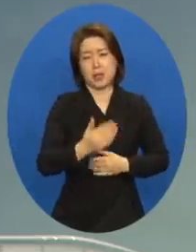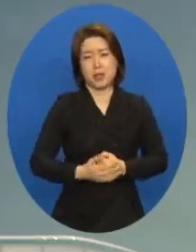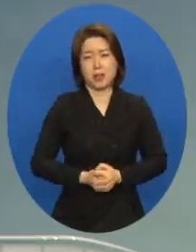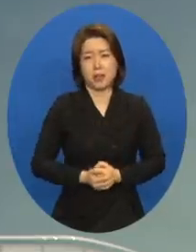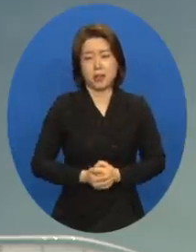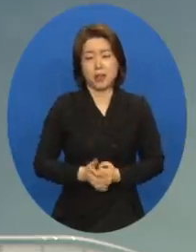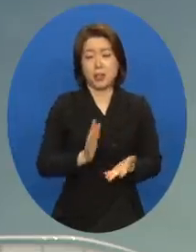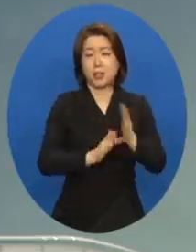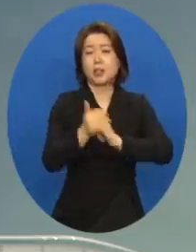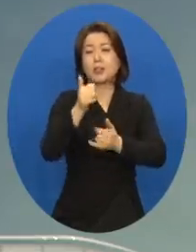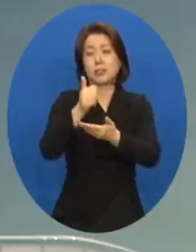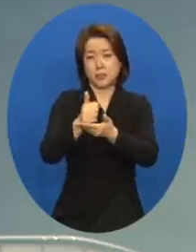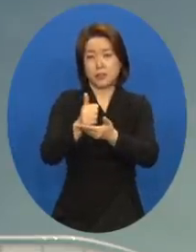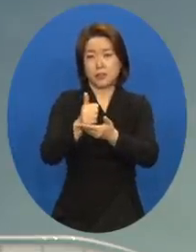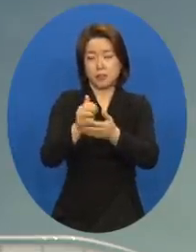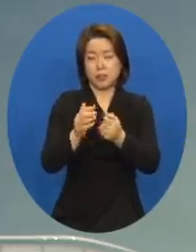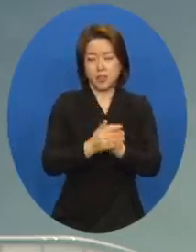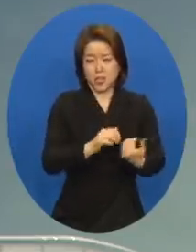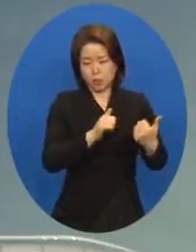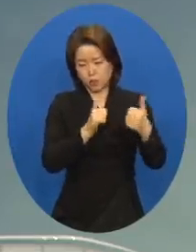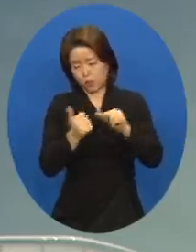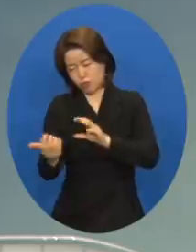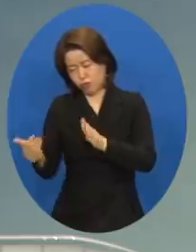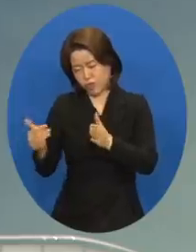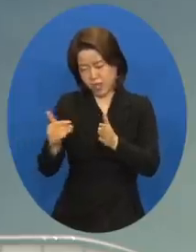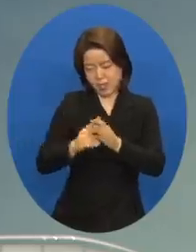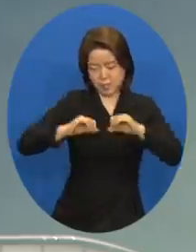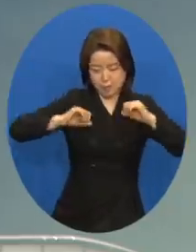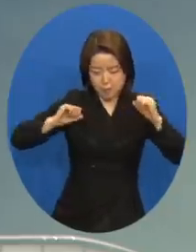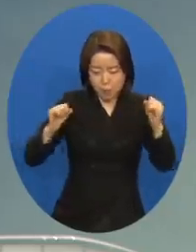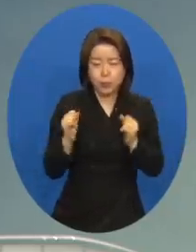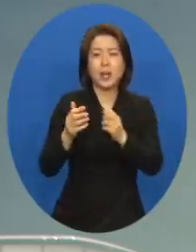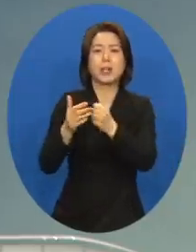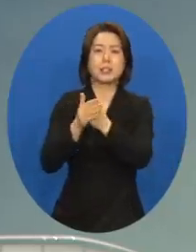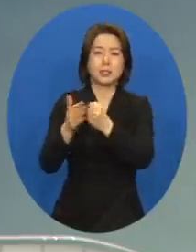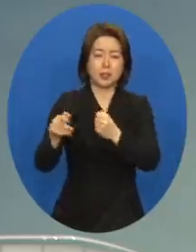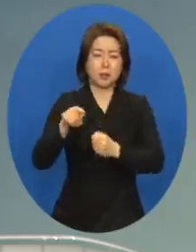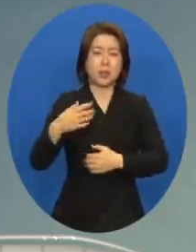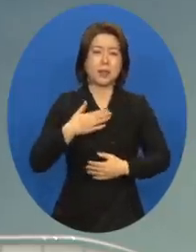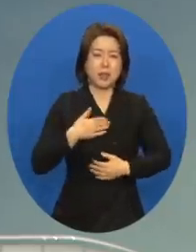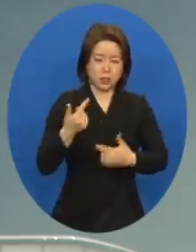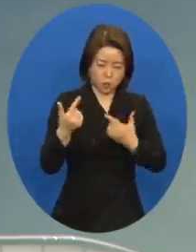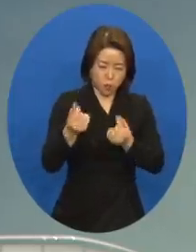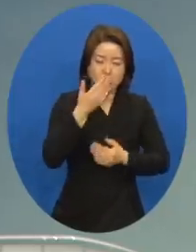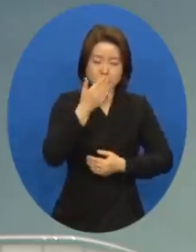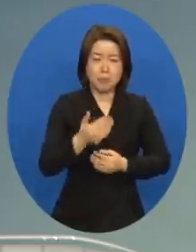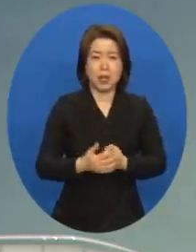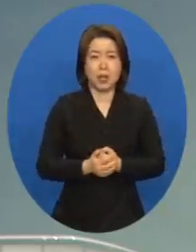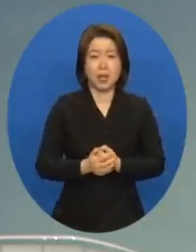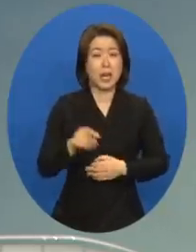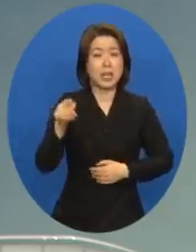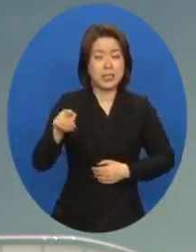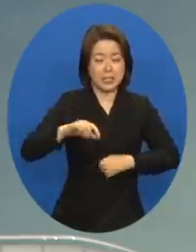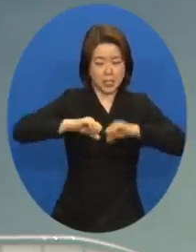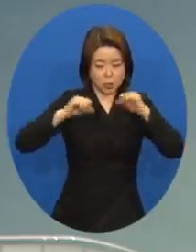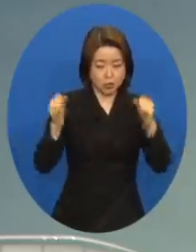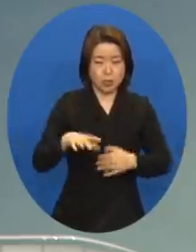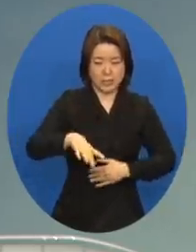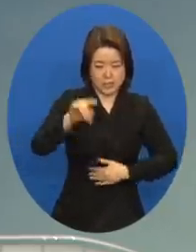예수님 그분이 죽기까지 복종하신 분이기 때문에 그렇습니다. 이것이 순종의